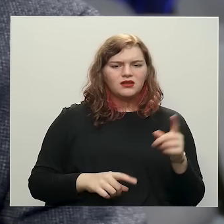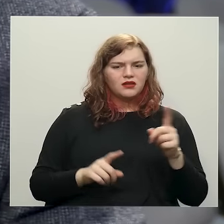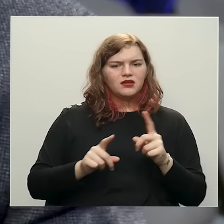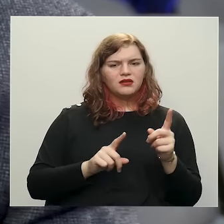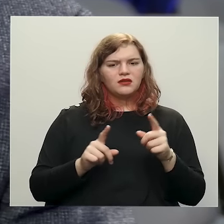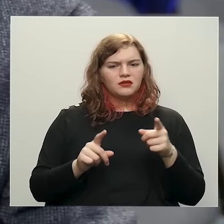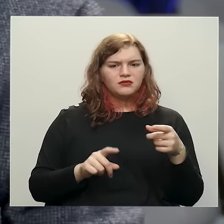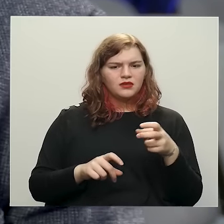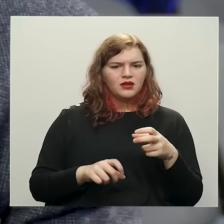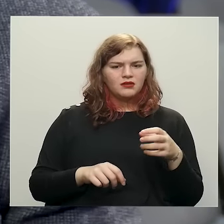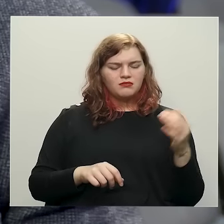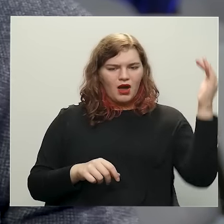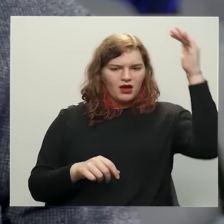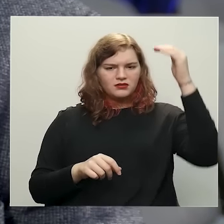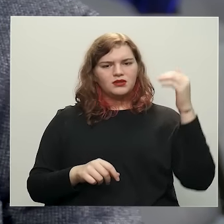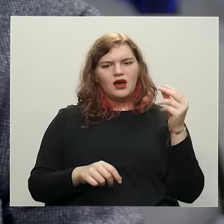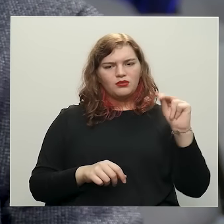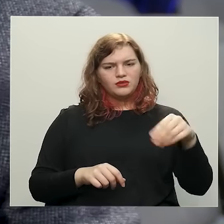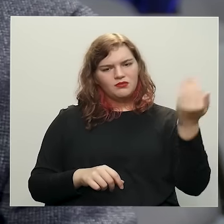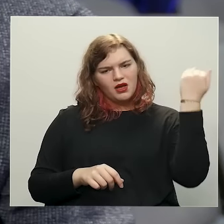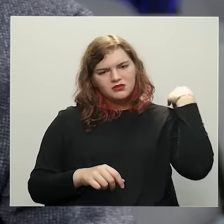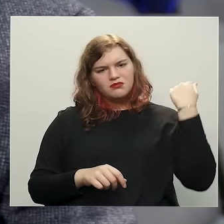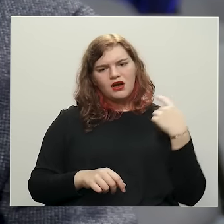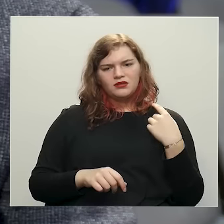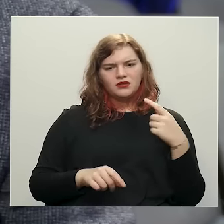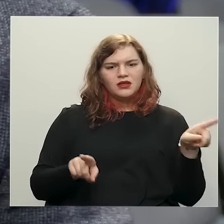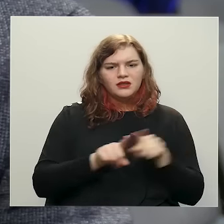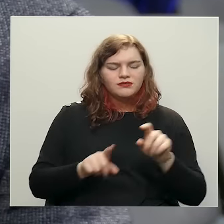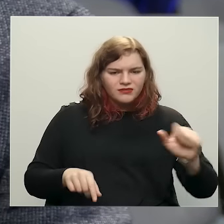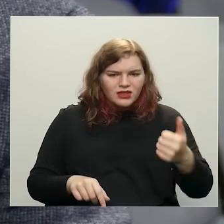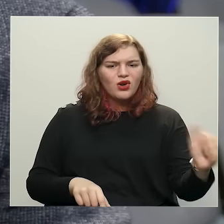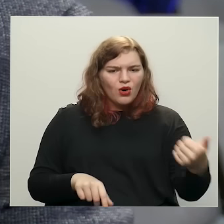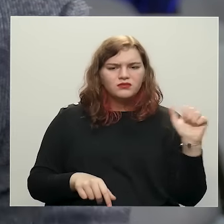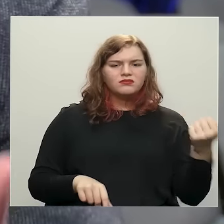mai așa, au pus-o mai în spate. Același lucru, mă pune să repet.